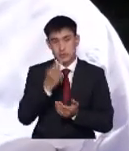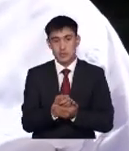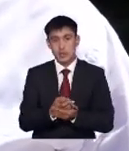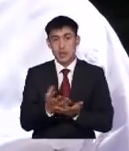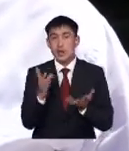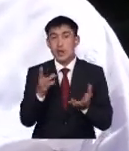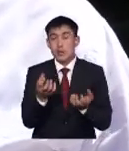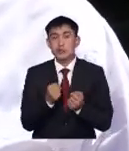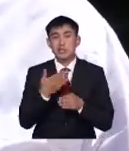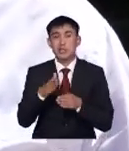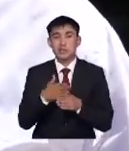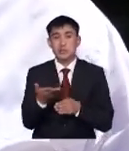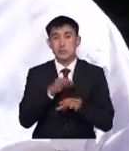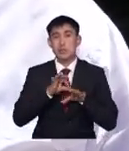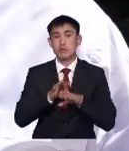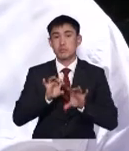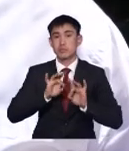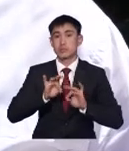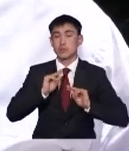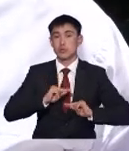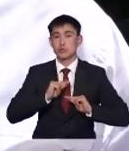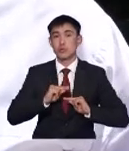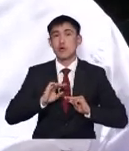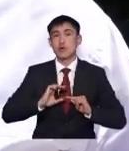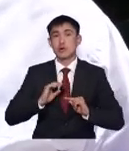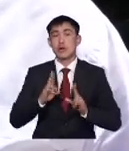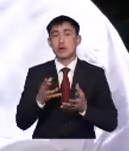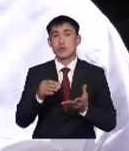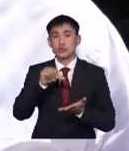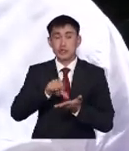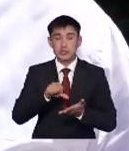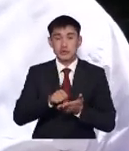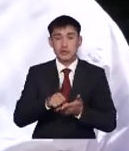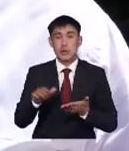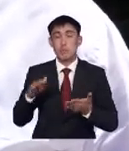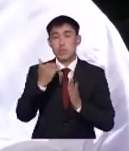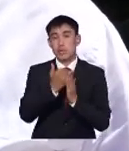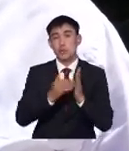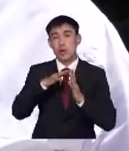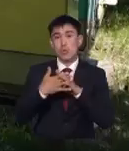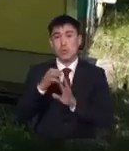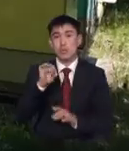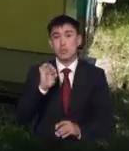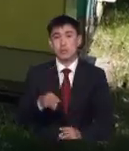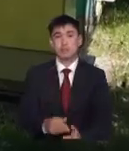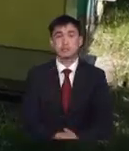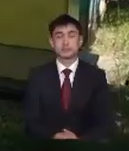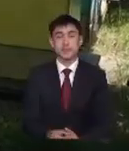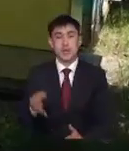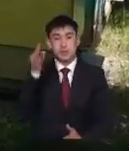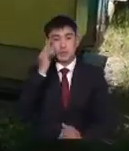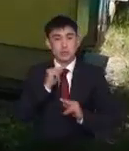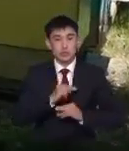как получить кредит. Мы проводим разъяснительную работу, в частности, как принять участие в программе «АУ Аманата». Пчела – одно из